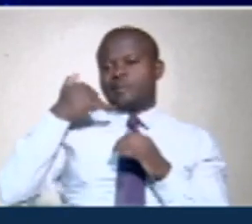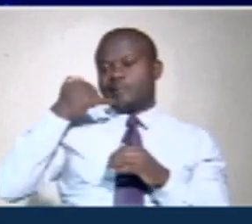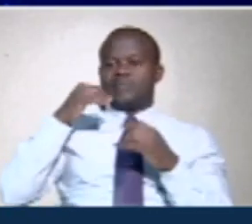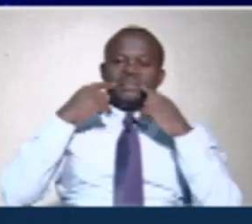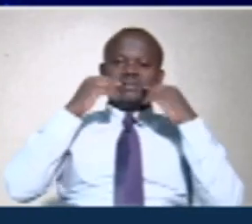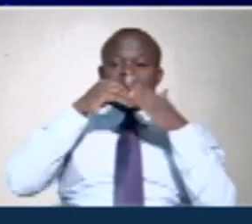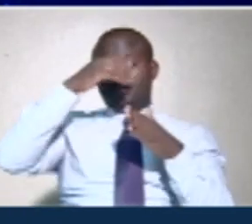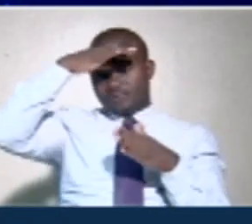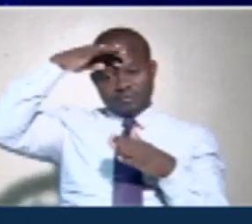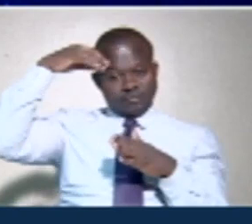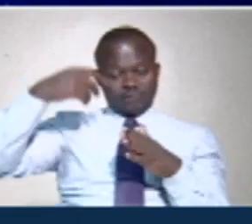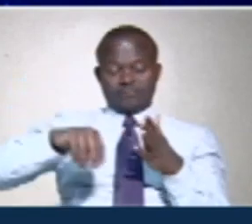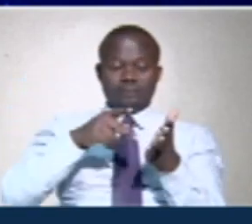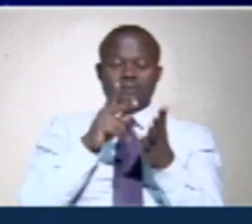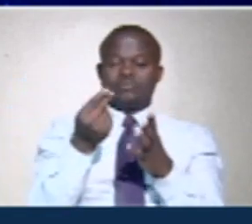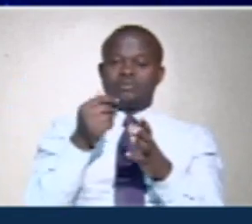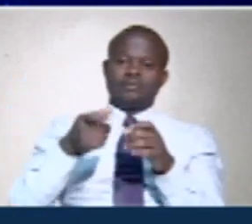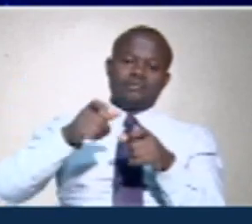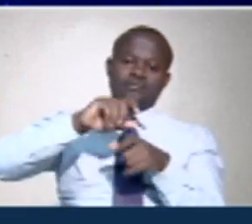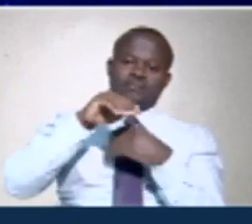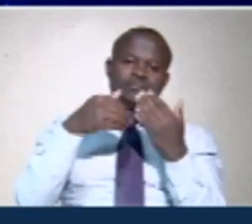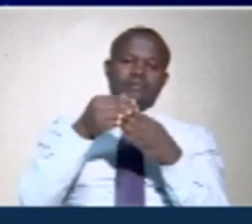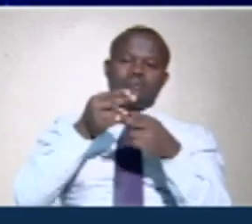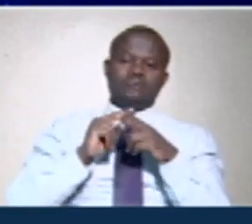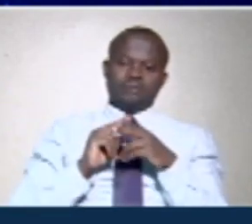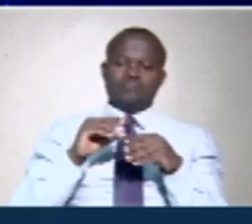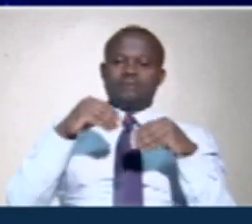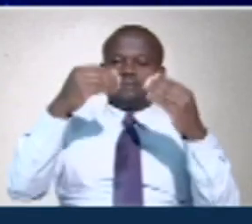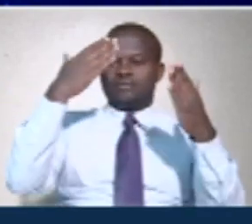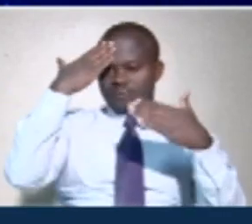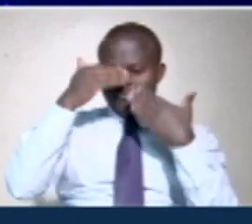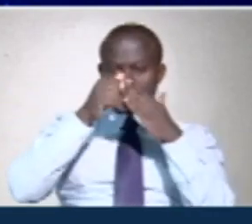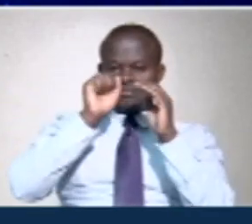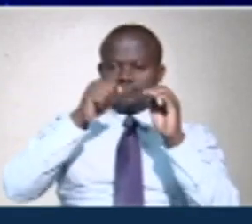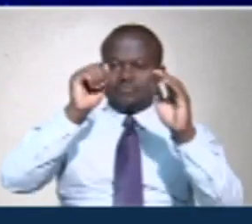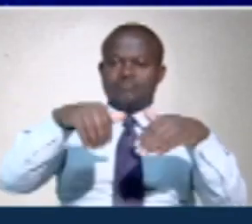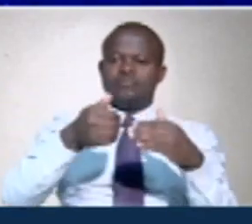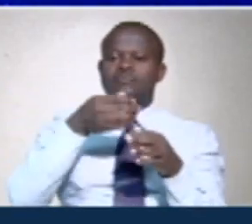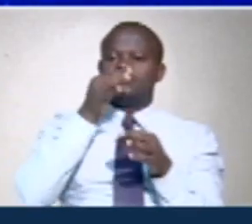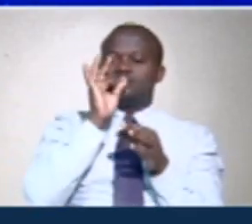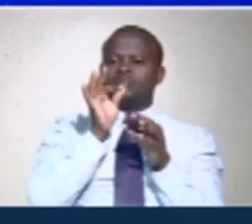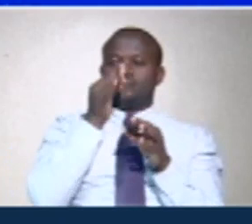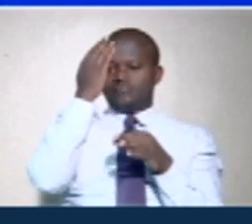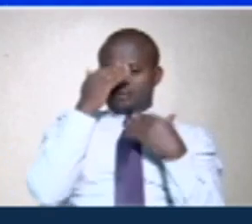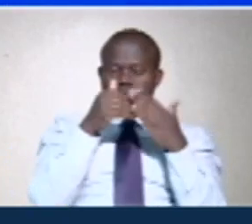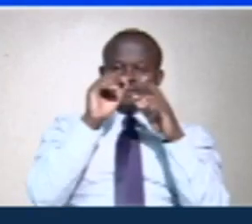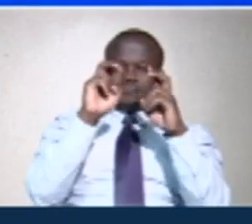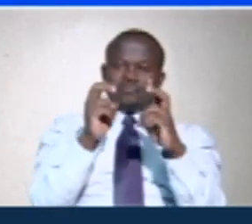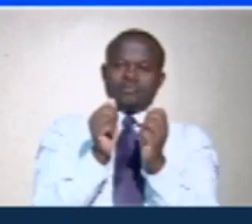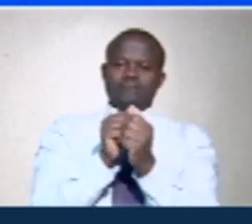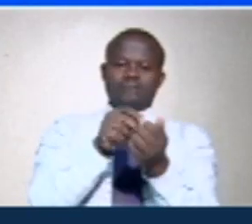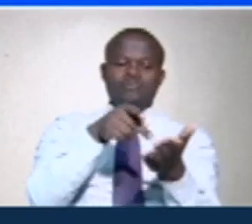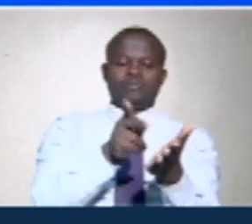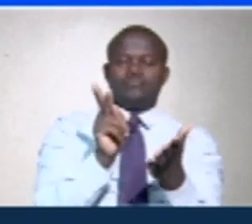ko bagowe no kwishyura amafaranga y'inyongera ku nguzanyo bahawe kugira ngo bahinge icyayi kubera ko